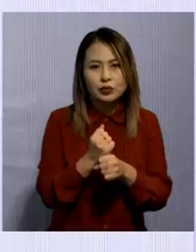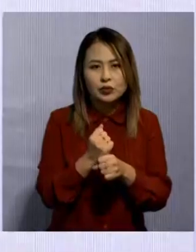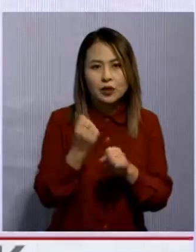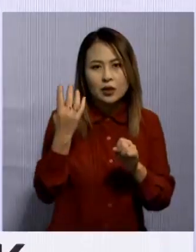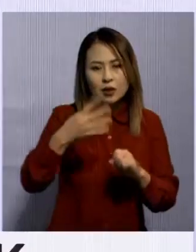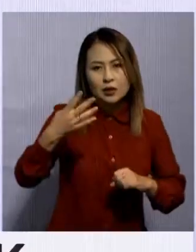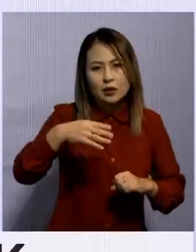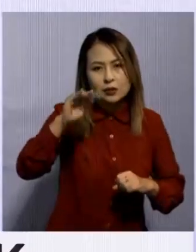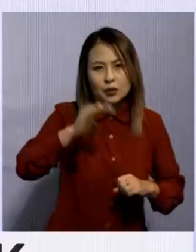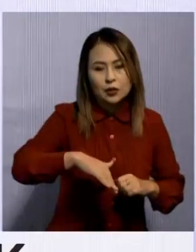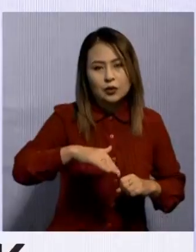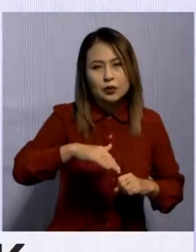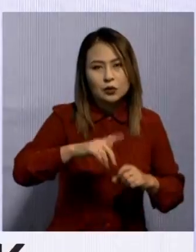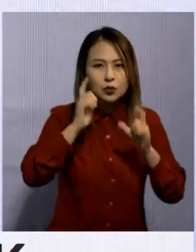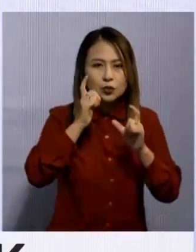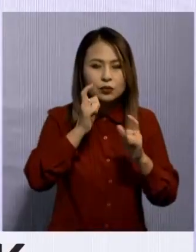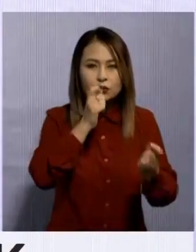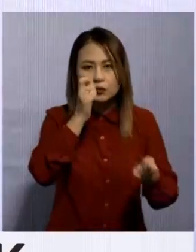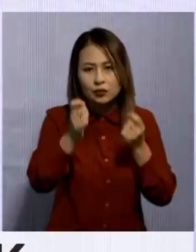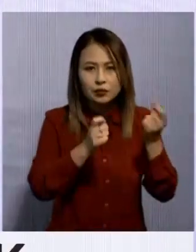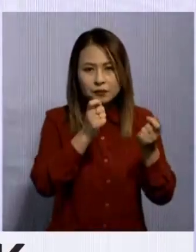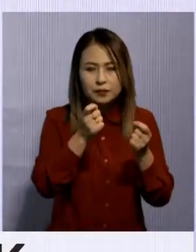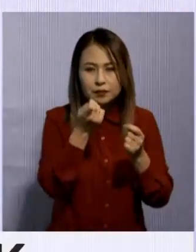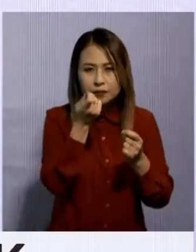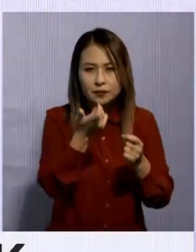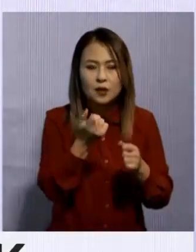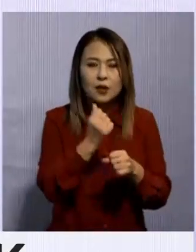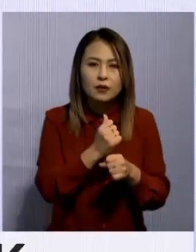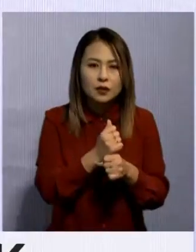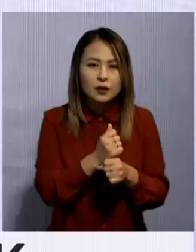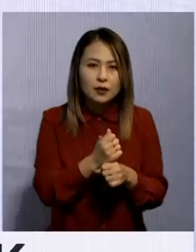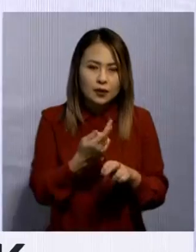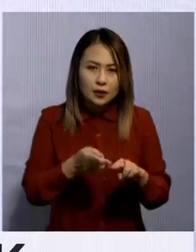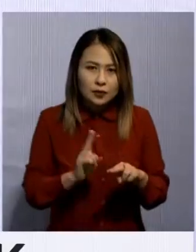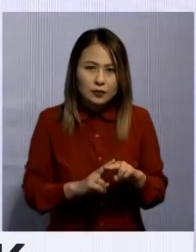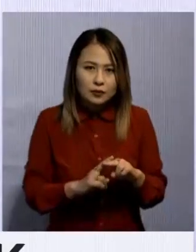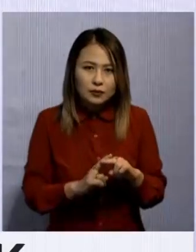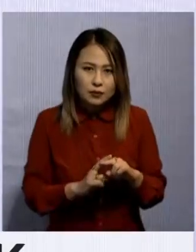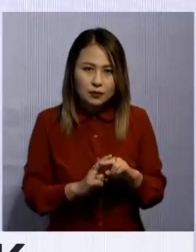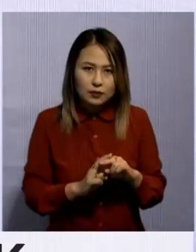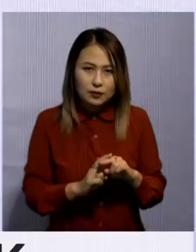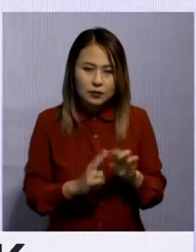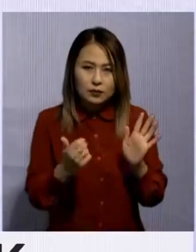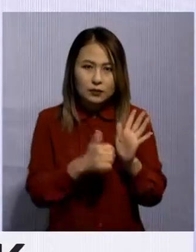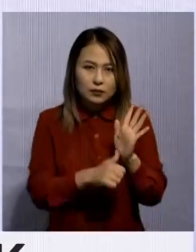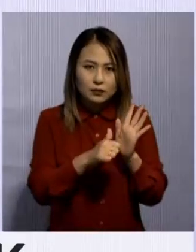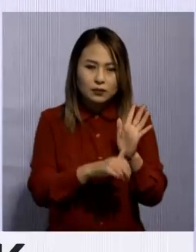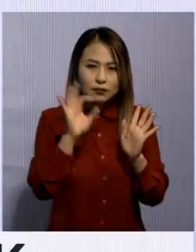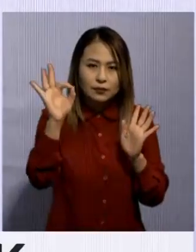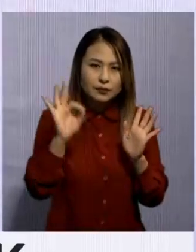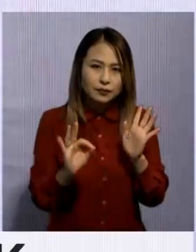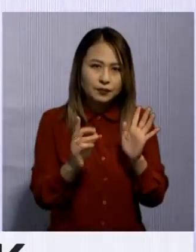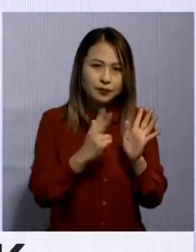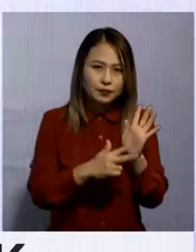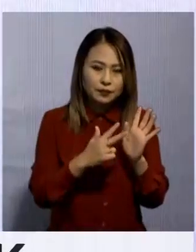мың тоннасы ол ұнтақталған күріш, дробленка дейді. Сол ұнтақталған күріш негізі 60%, 80%